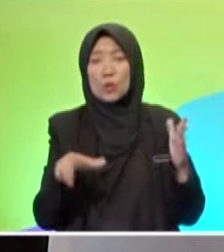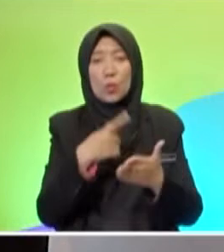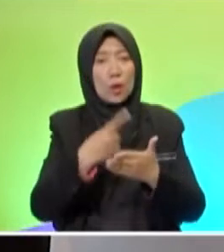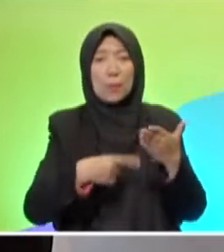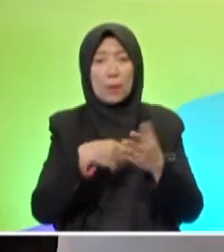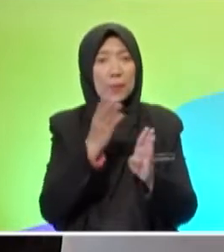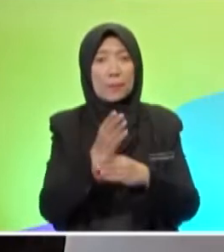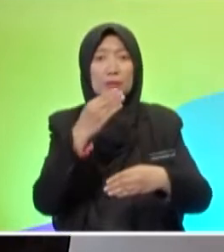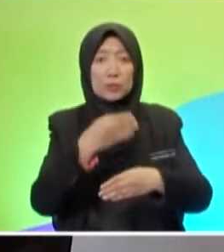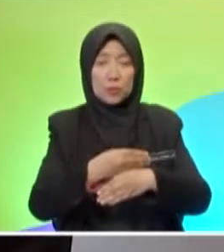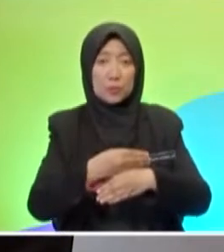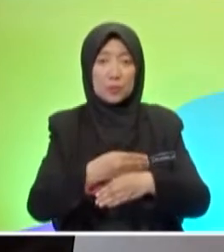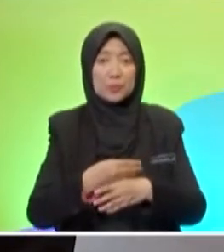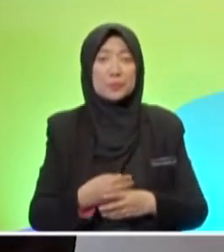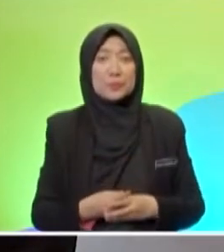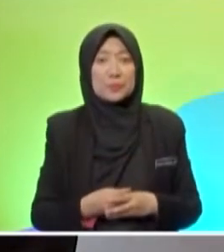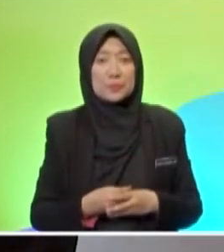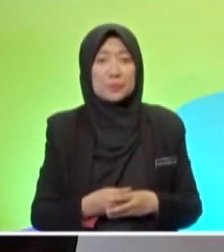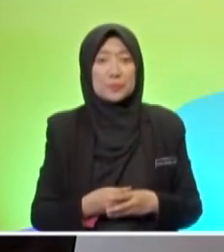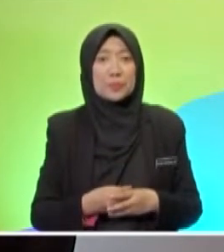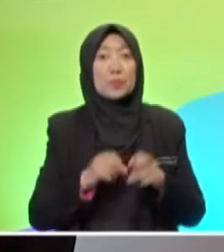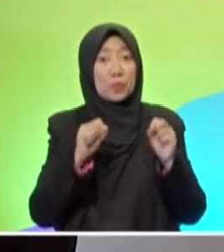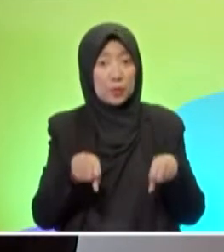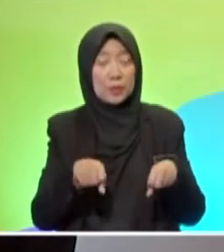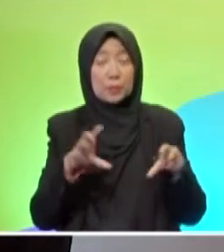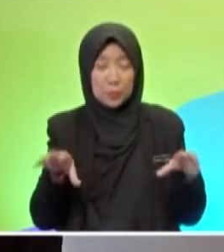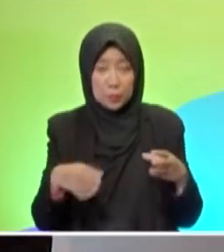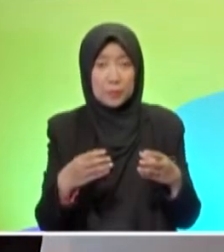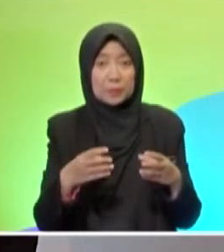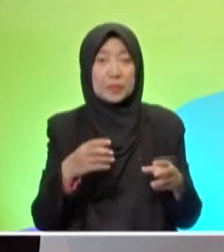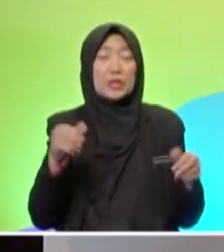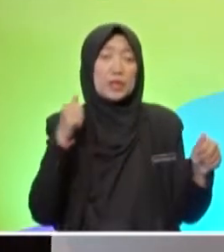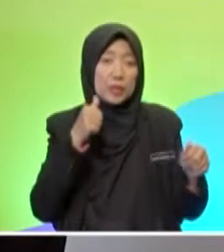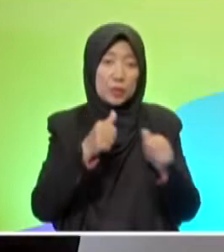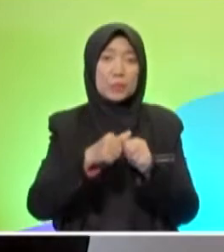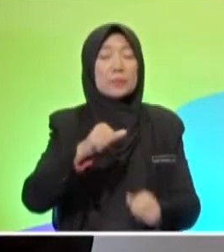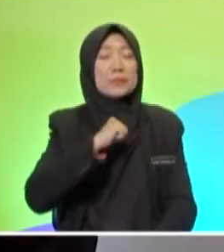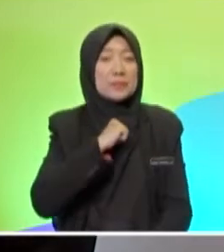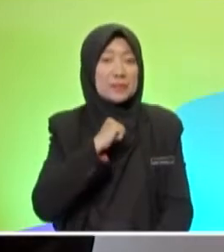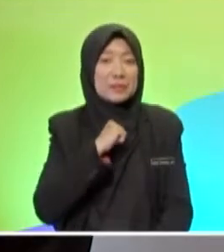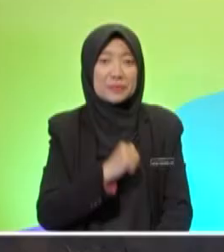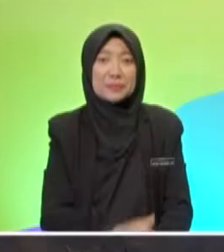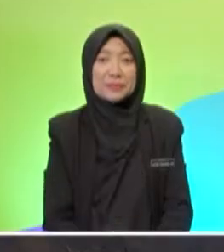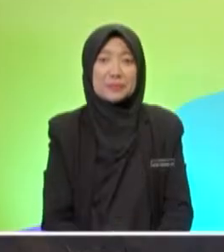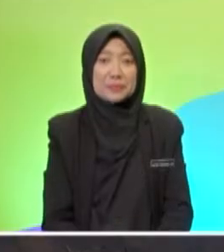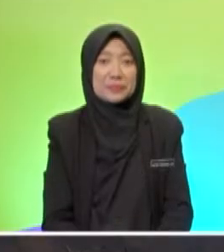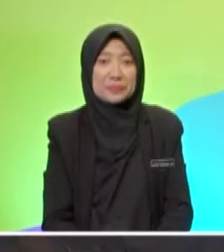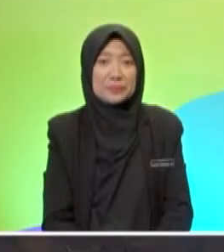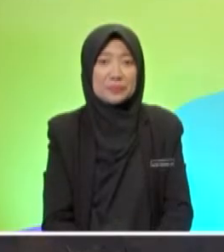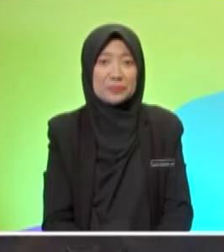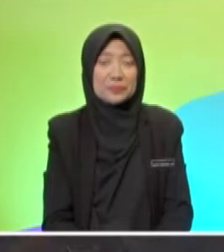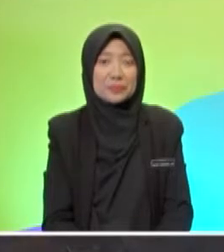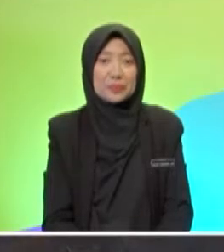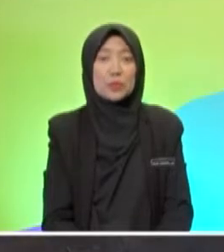kita serahkan kepada mereka supaya mereka berhasil Ketut creativity mereka mengira Oke